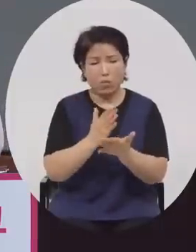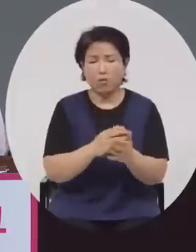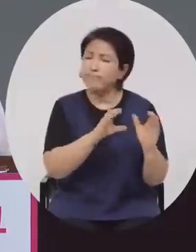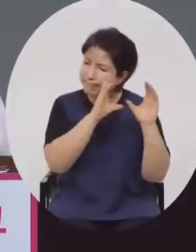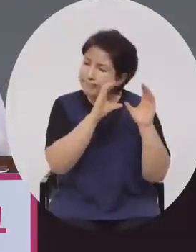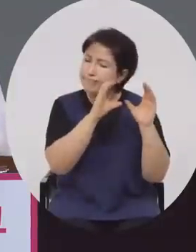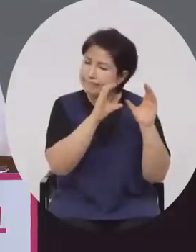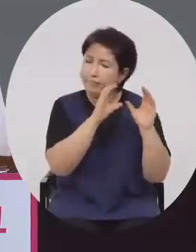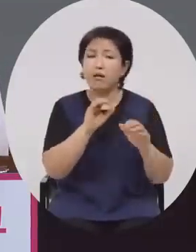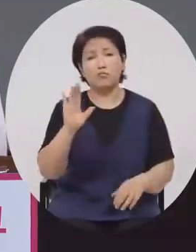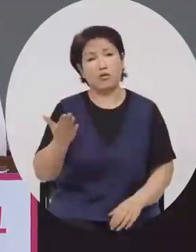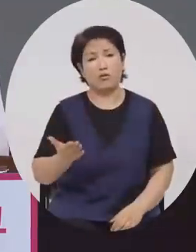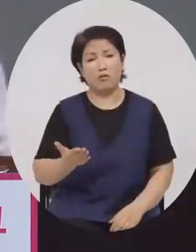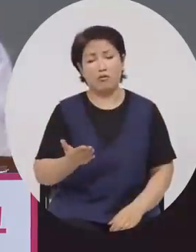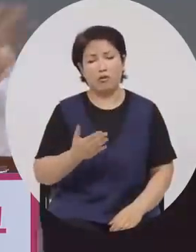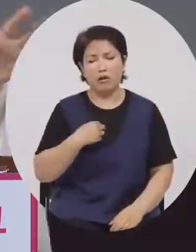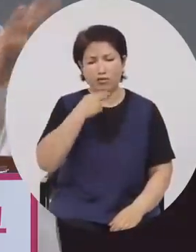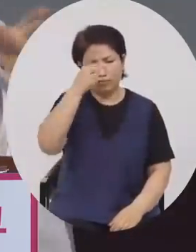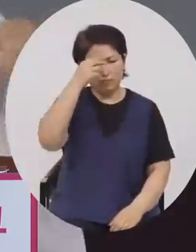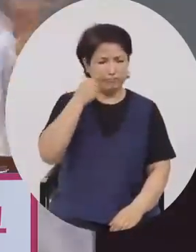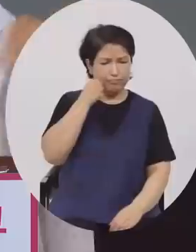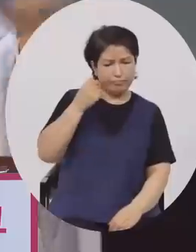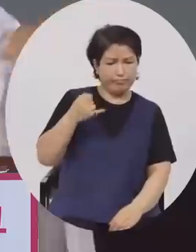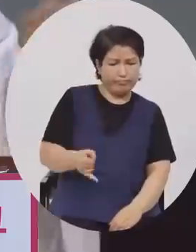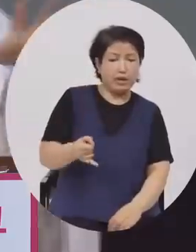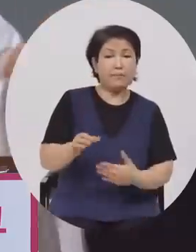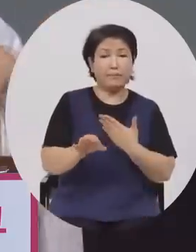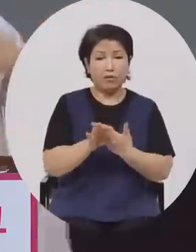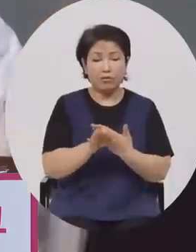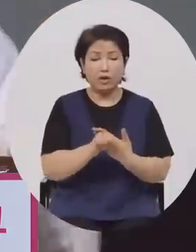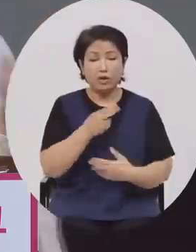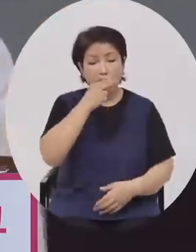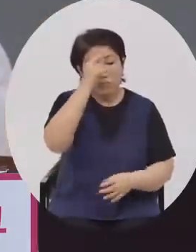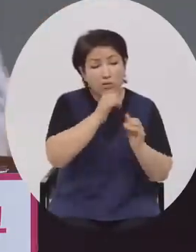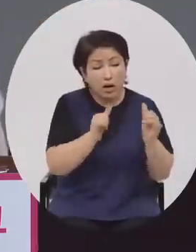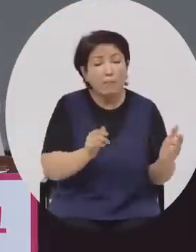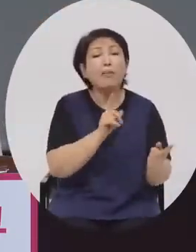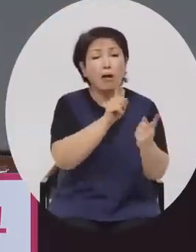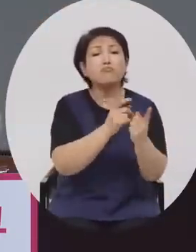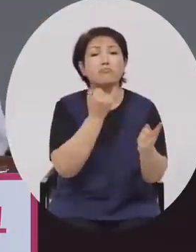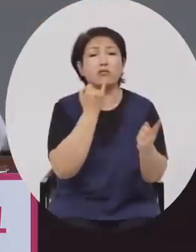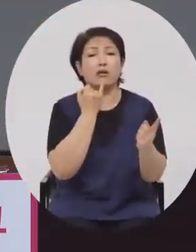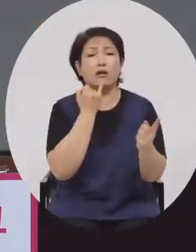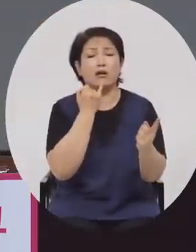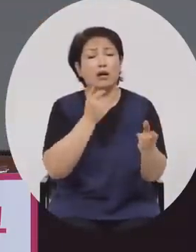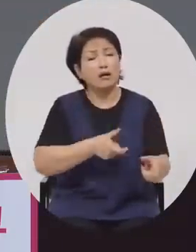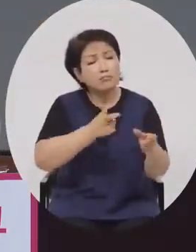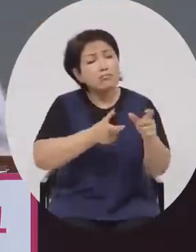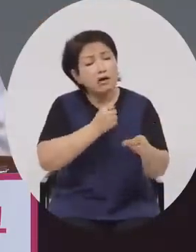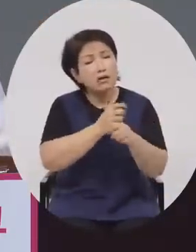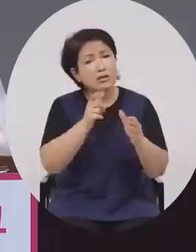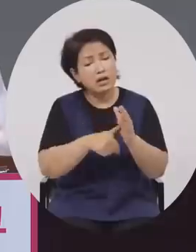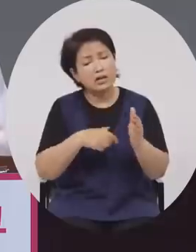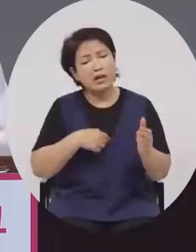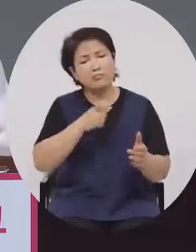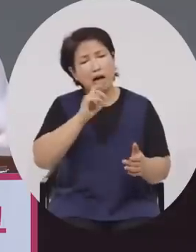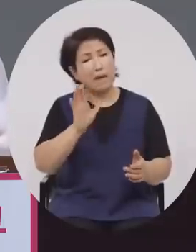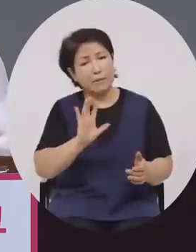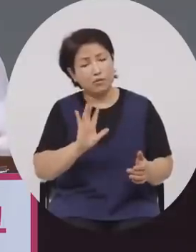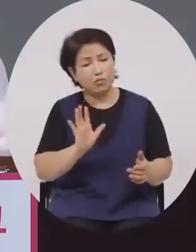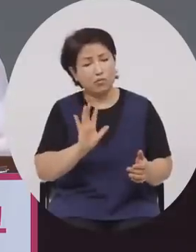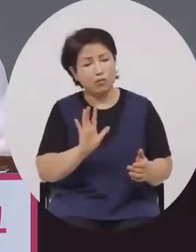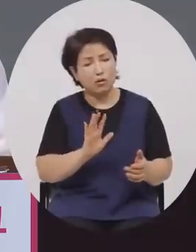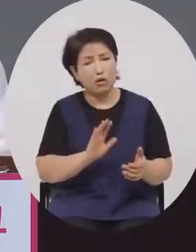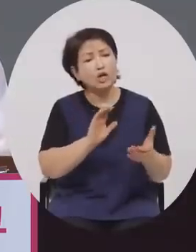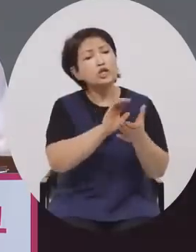못 먹는다. 술 먹는 친구들, 술은 사람들이 친구들이 술 먹으면서 친구 하는데 나는 술못 먹는다. 이런다고 술